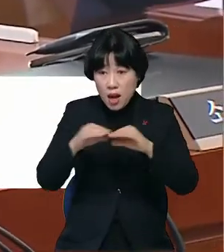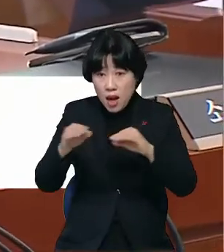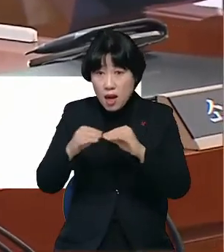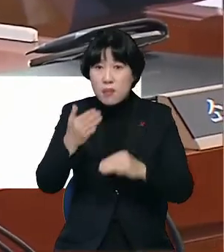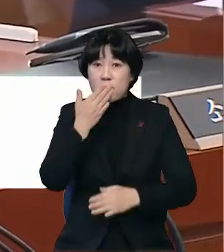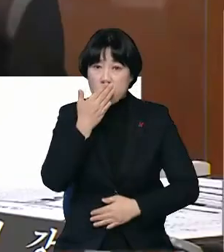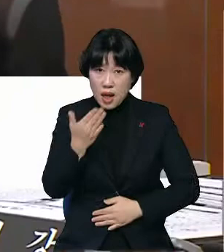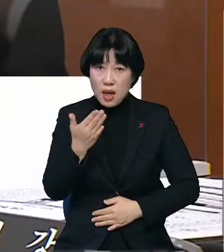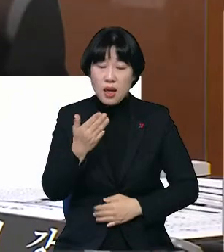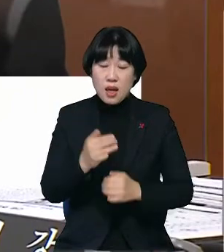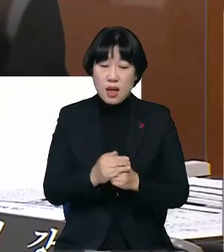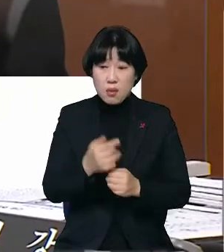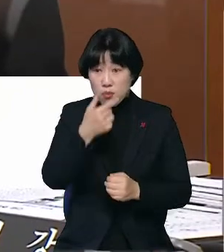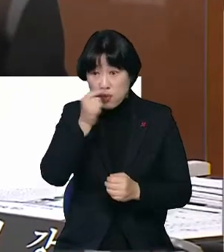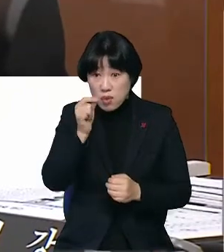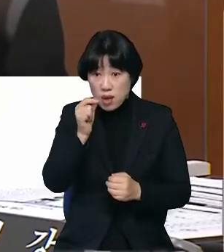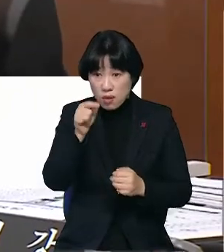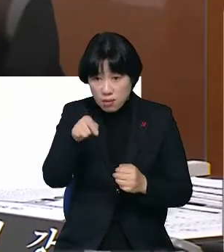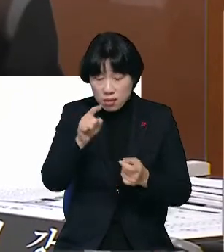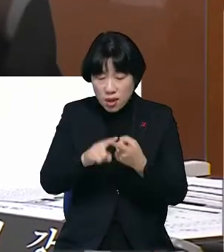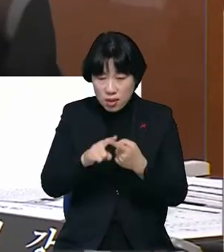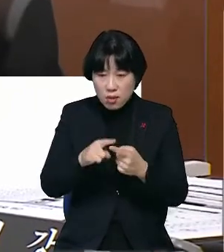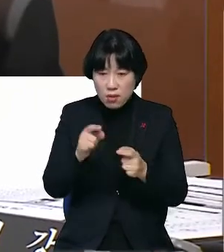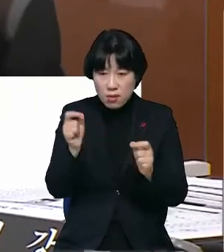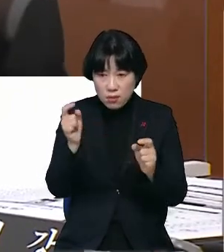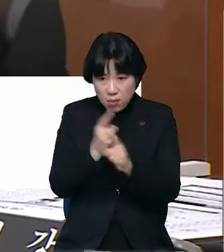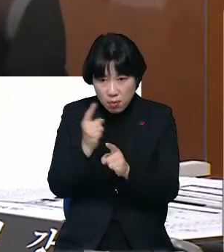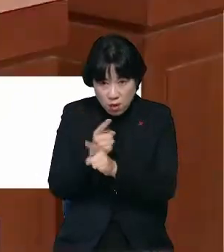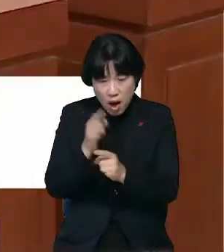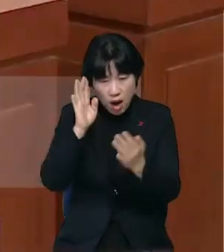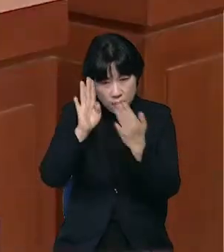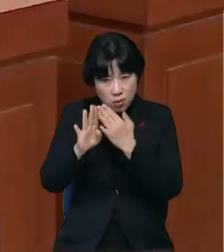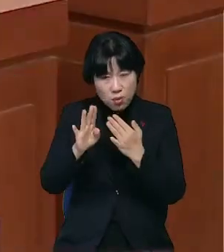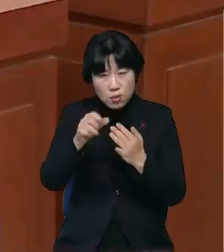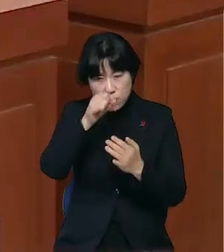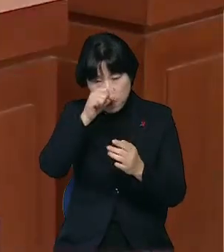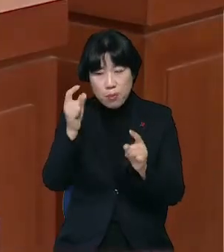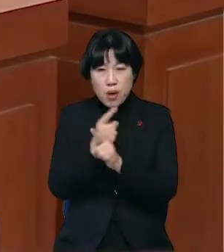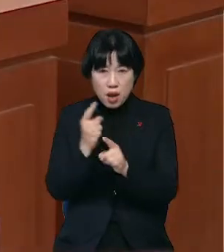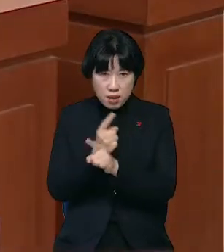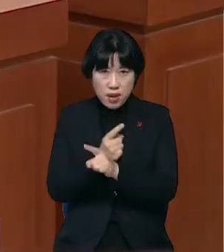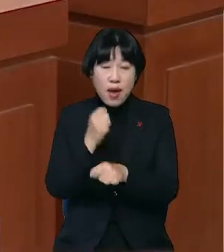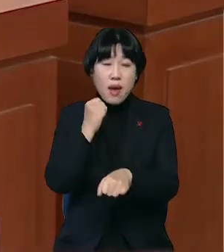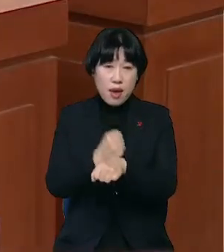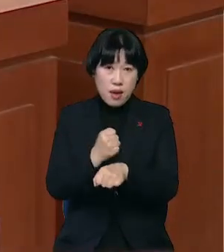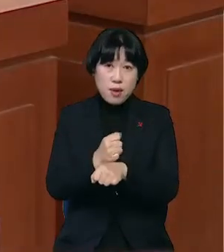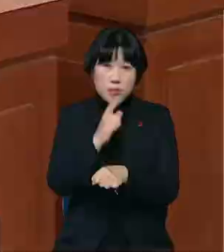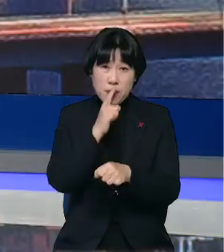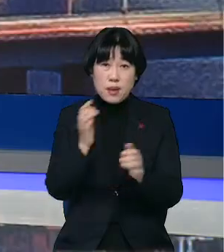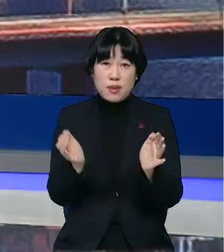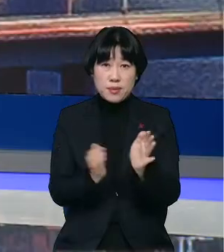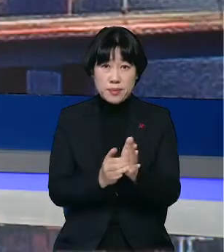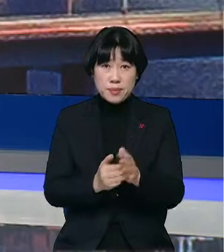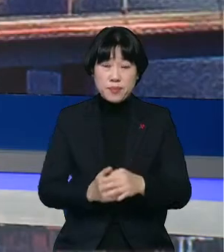가능해졌다 며 부족한 부분은 계정을 통해 보안 해 나갈 수 있도록 하겠다 고 강조했습니다